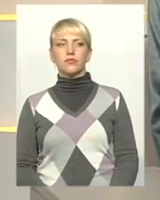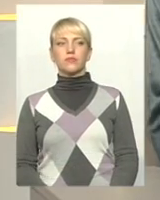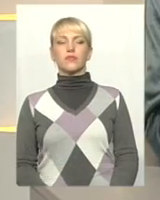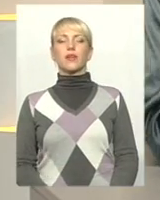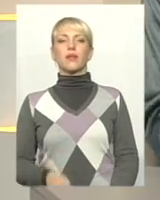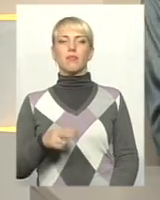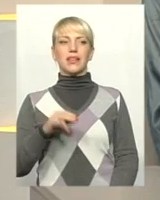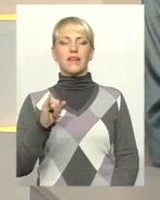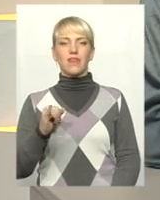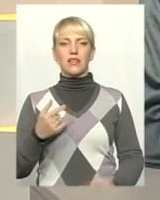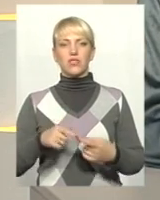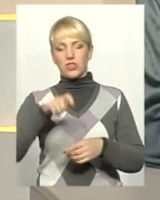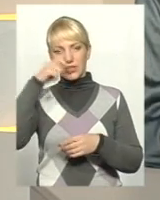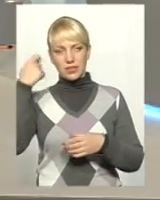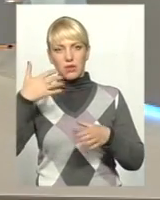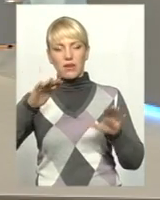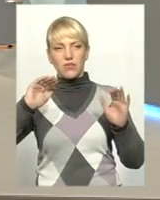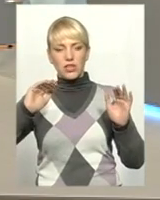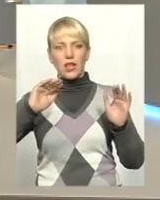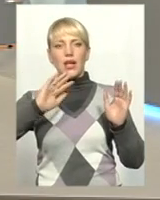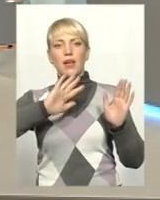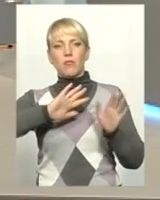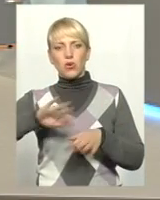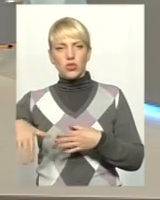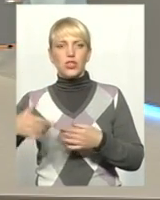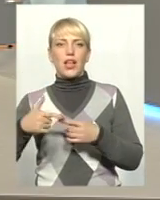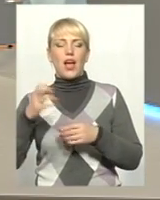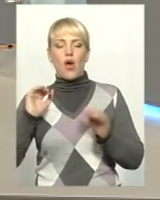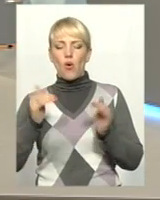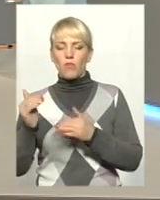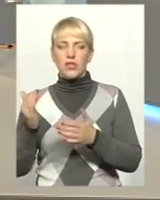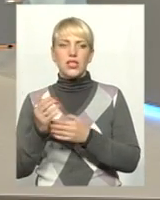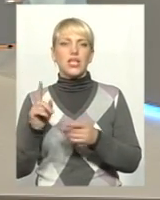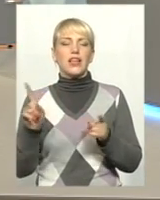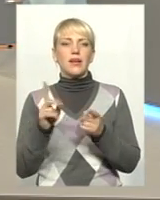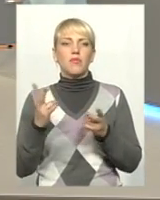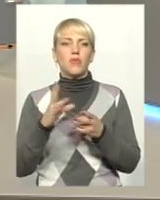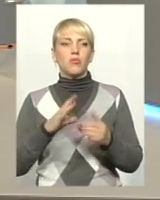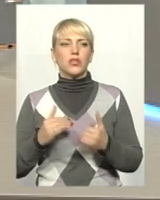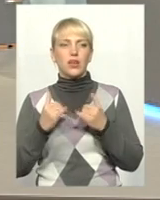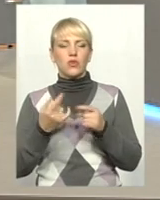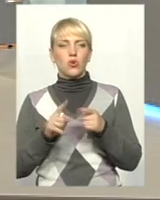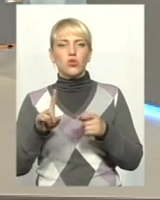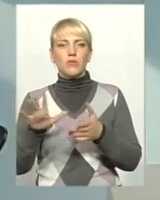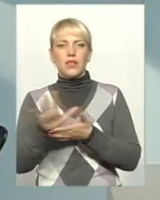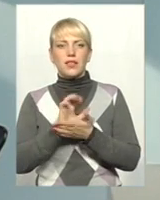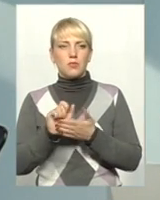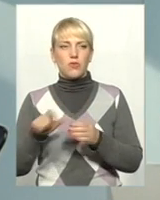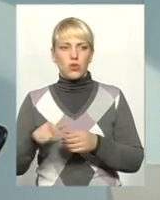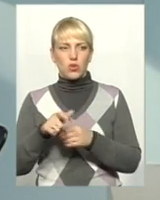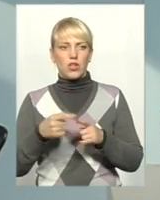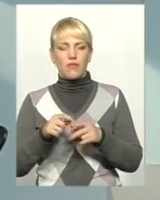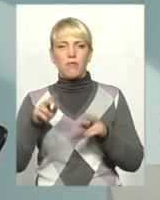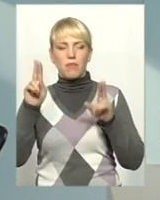Петро Іванович, спека спала, але обмеження є. Яке воно для того, щоб транспорт не псував відремонтовані шляхи? Ну, в правилах дорожнього руху